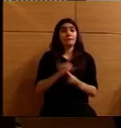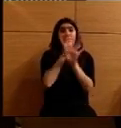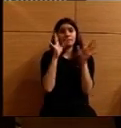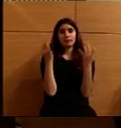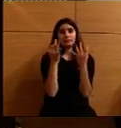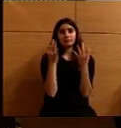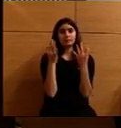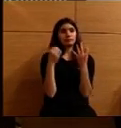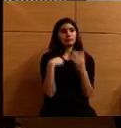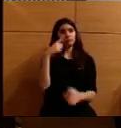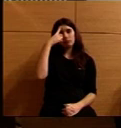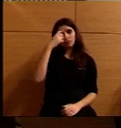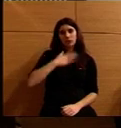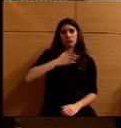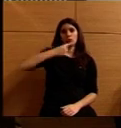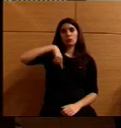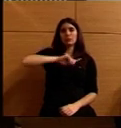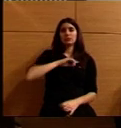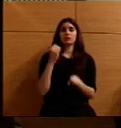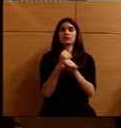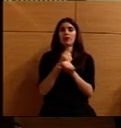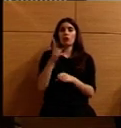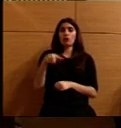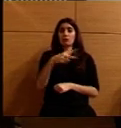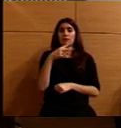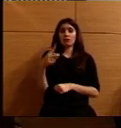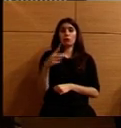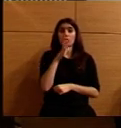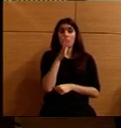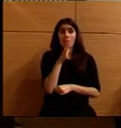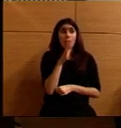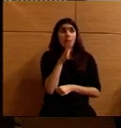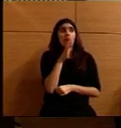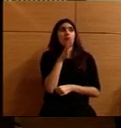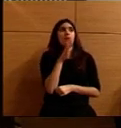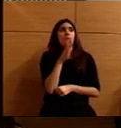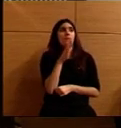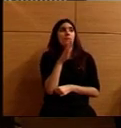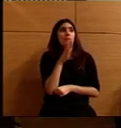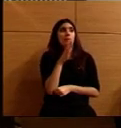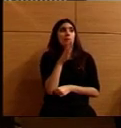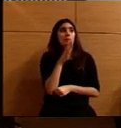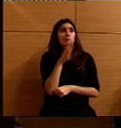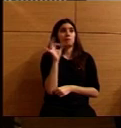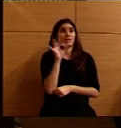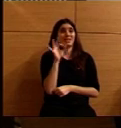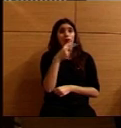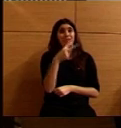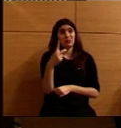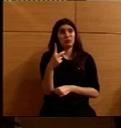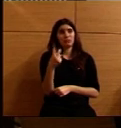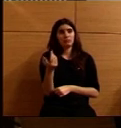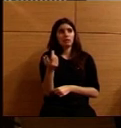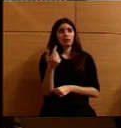Evidentment, crec que la nostra missió, estem en el 2021, segle, quinta part ja transcorreguda del segle XXI,